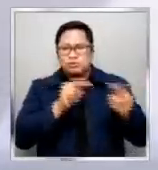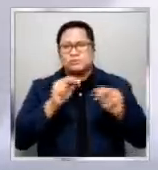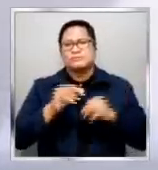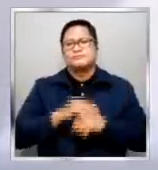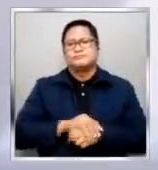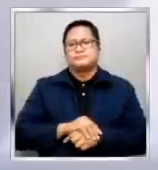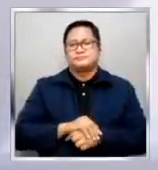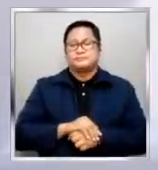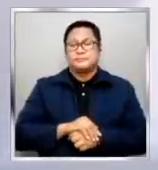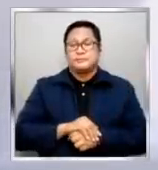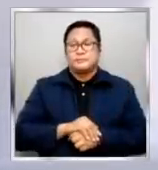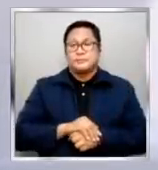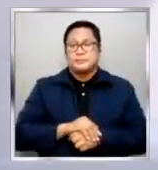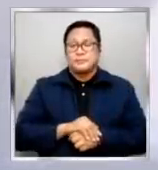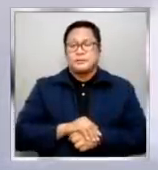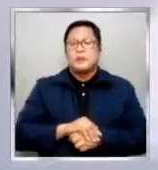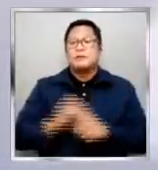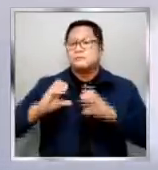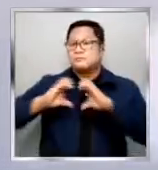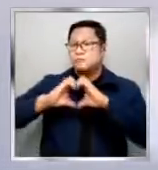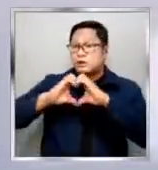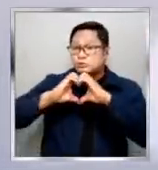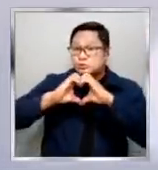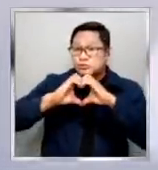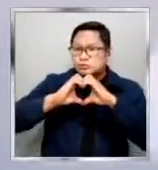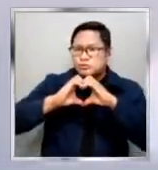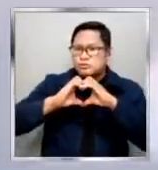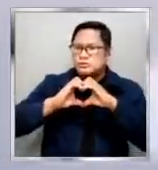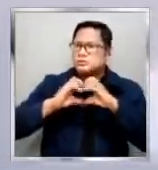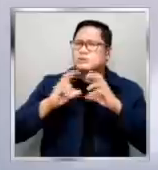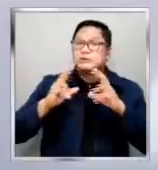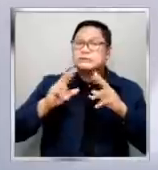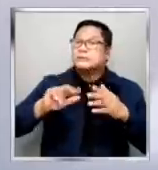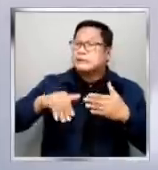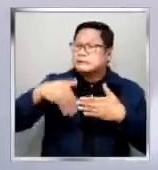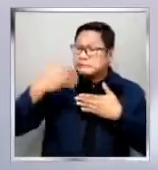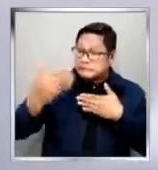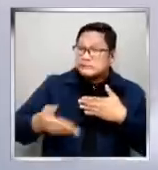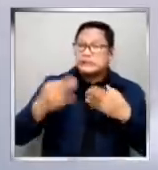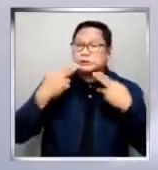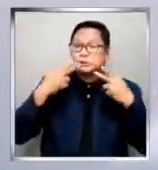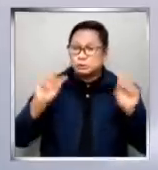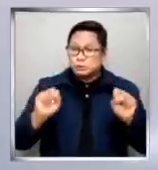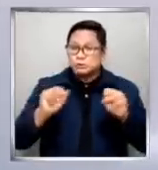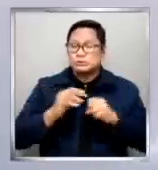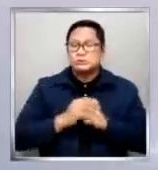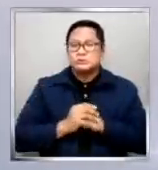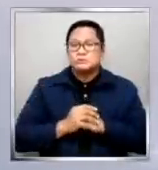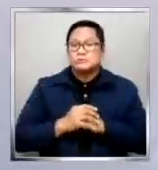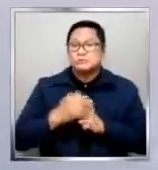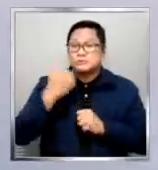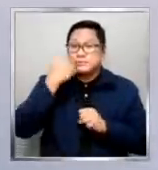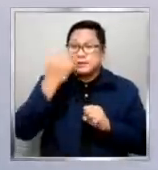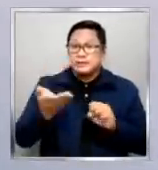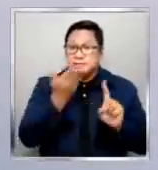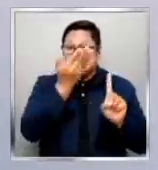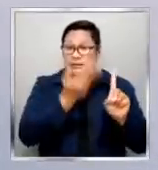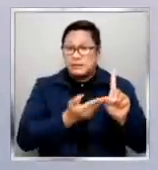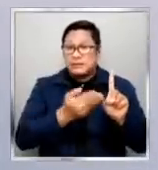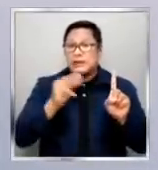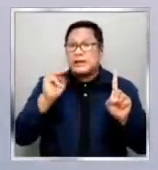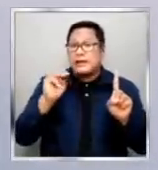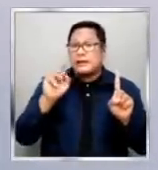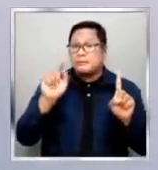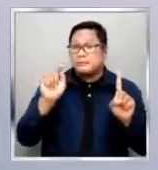Babala mga kapuso, Maselan po ang susunod naming balita. Patay si Manila RTC Judge